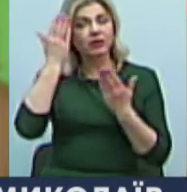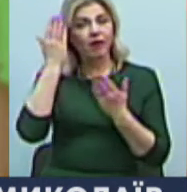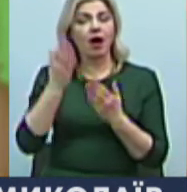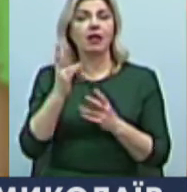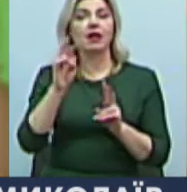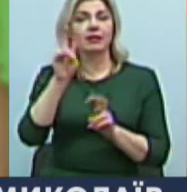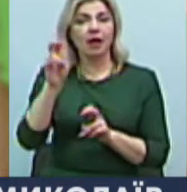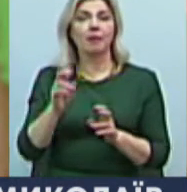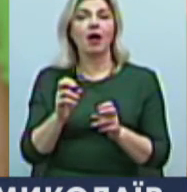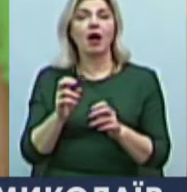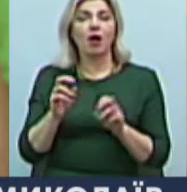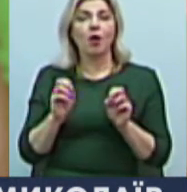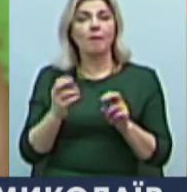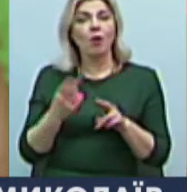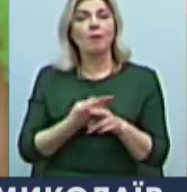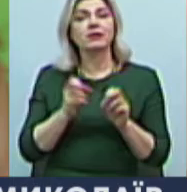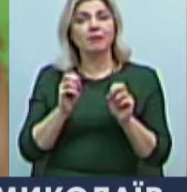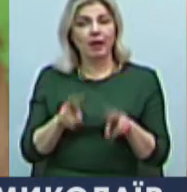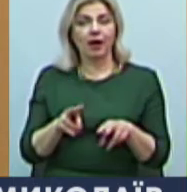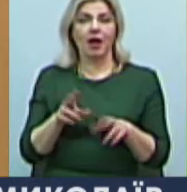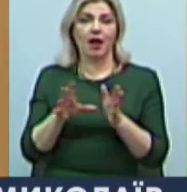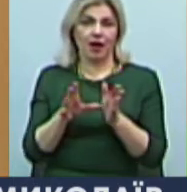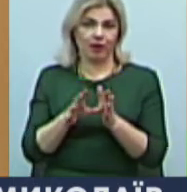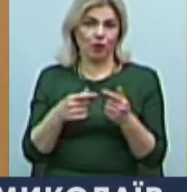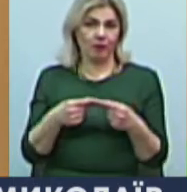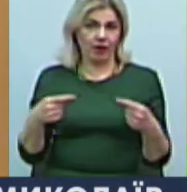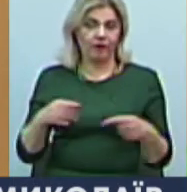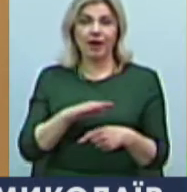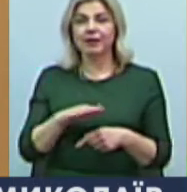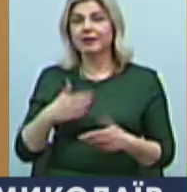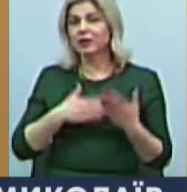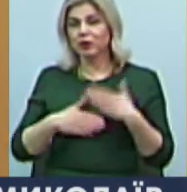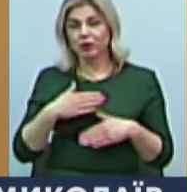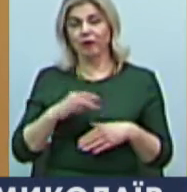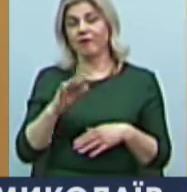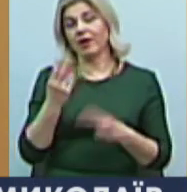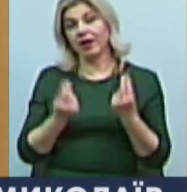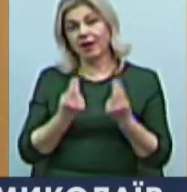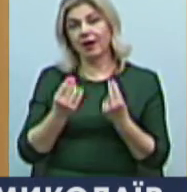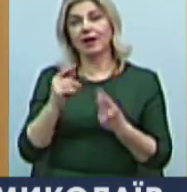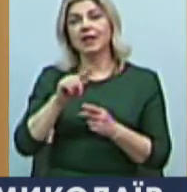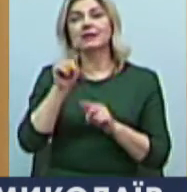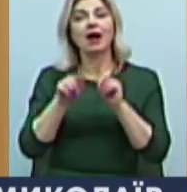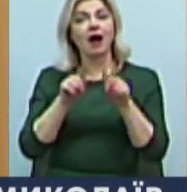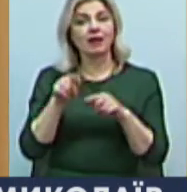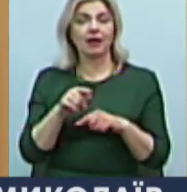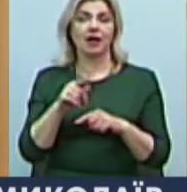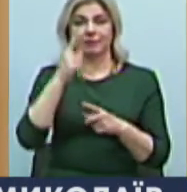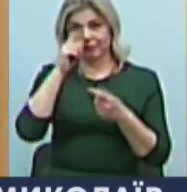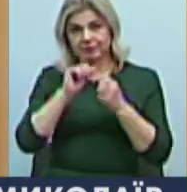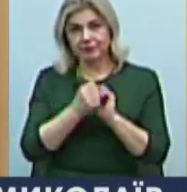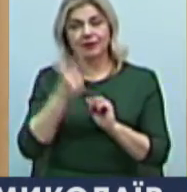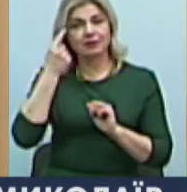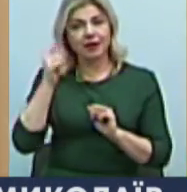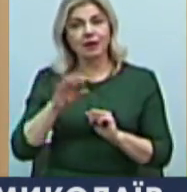безпека електроприладів. Дітки задоволені і в іграх та загадках закріпили знання